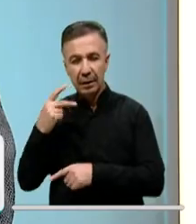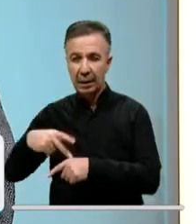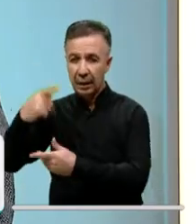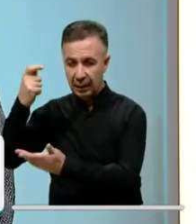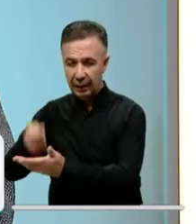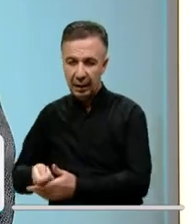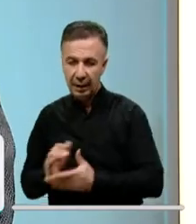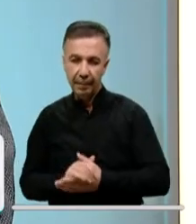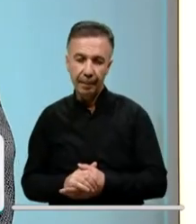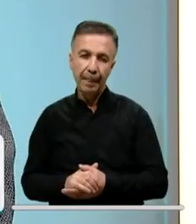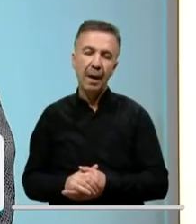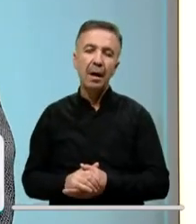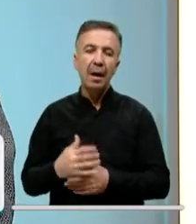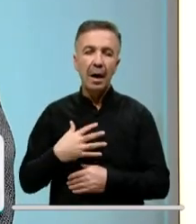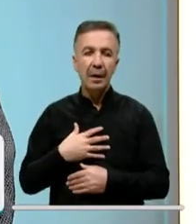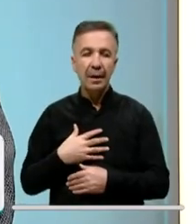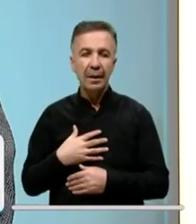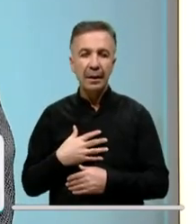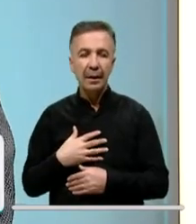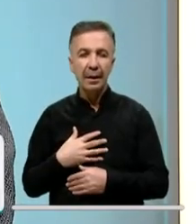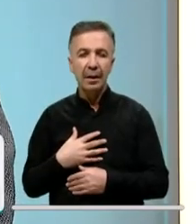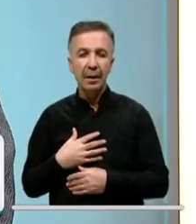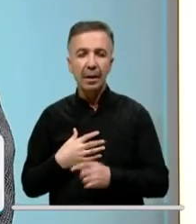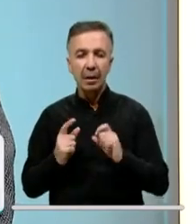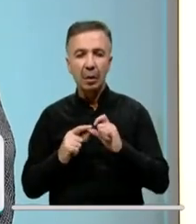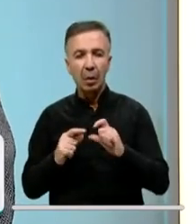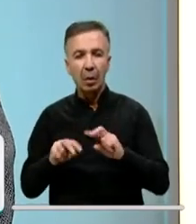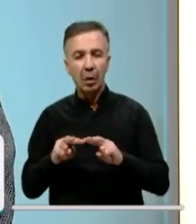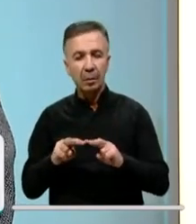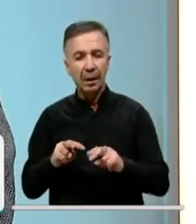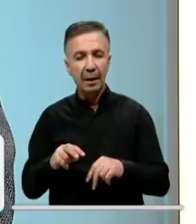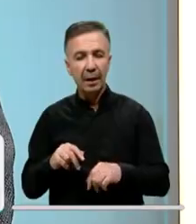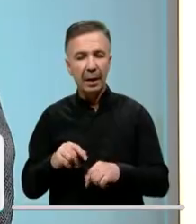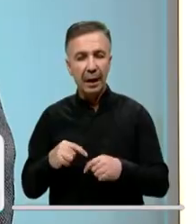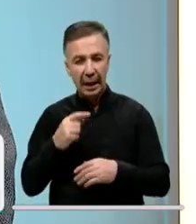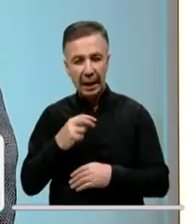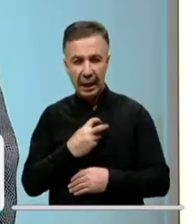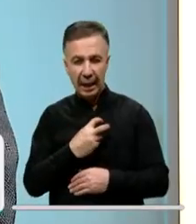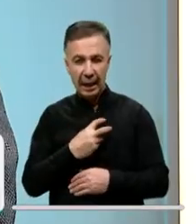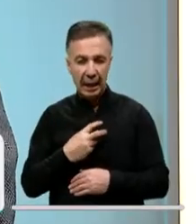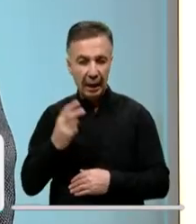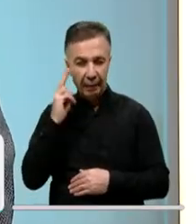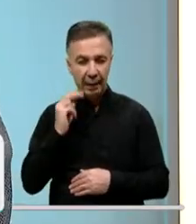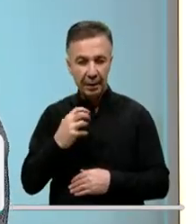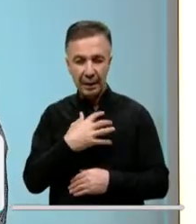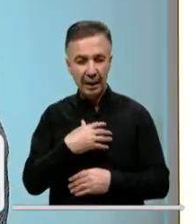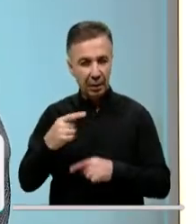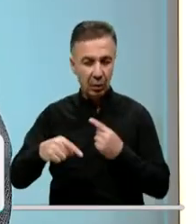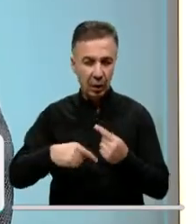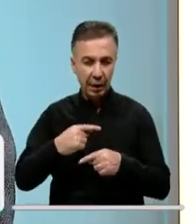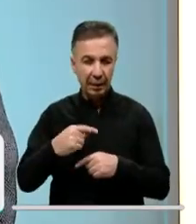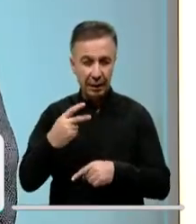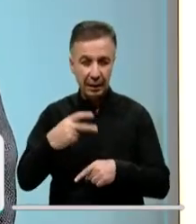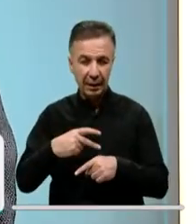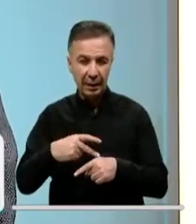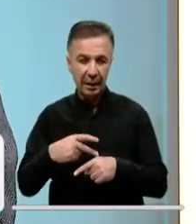Hazreti Osman Efendimiz radıyallahu anh kendi döneminde zekattan para ve